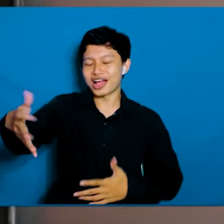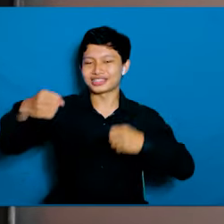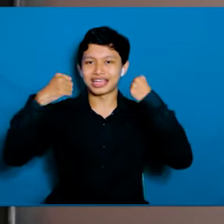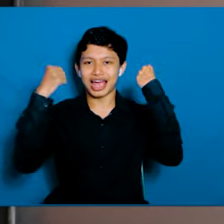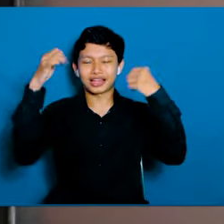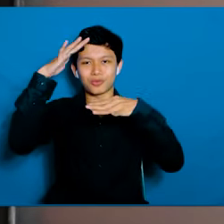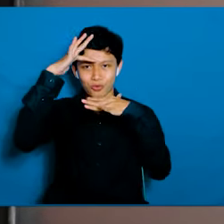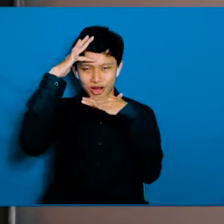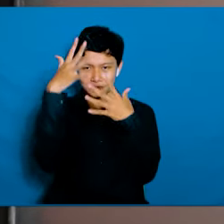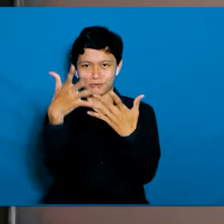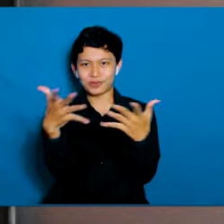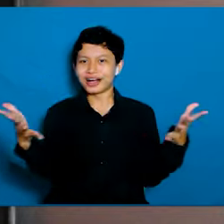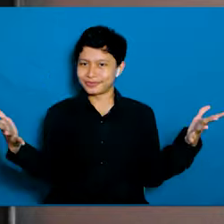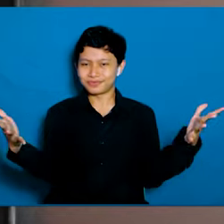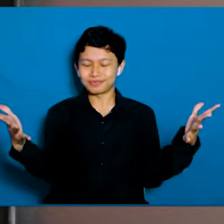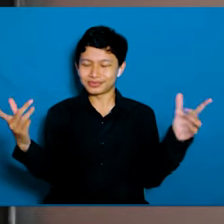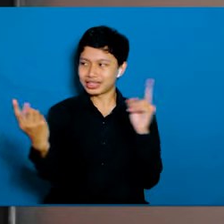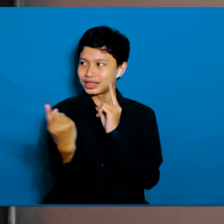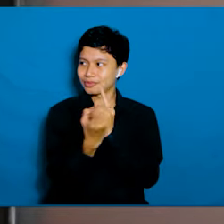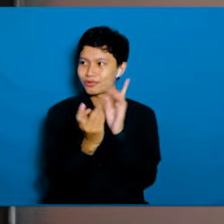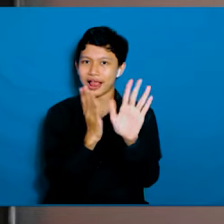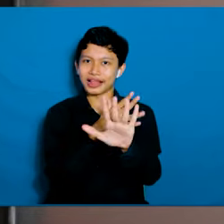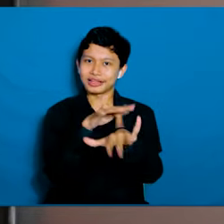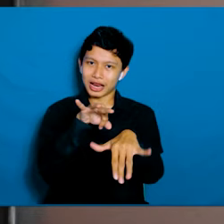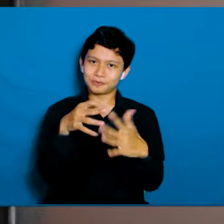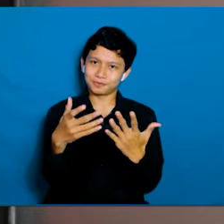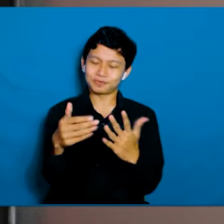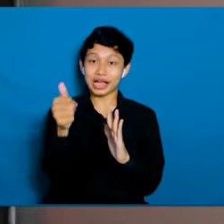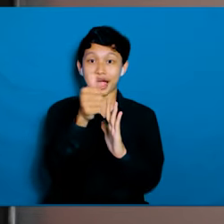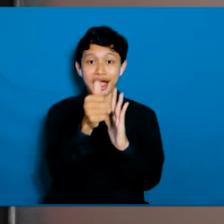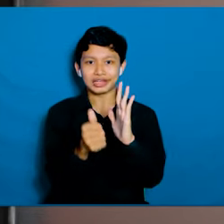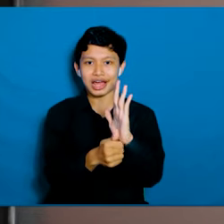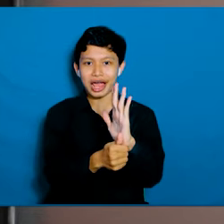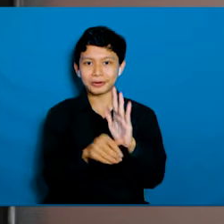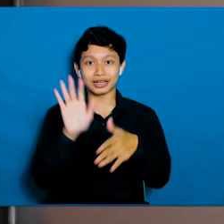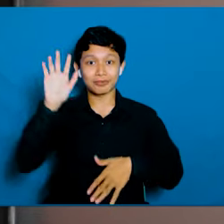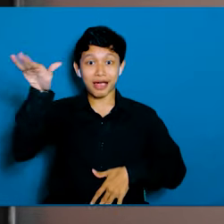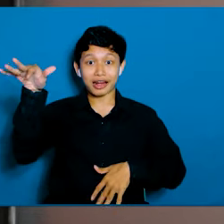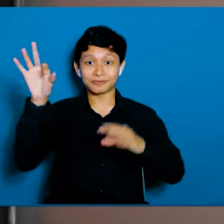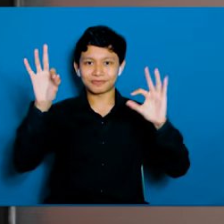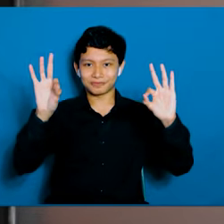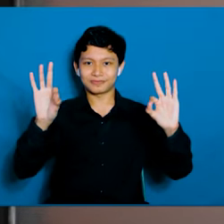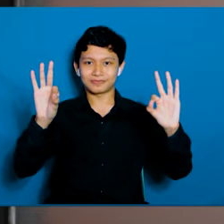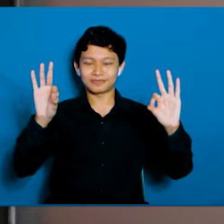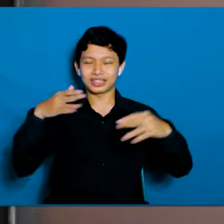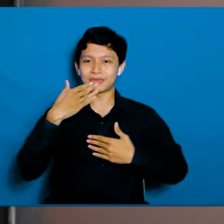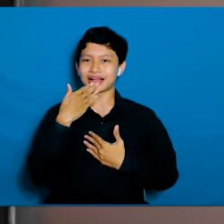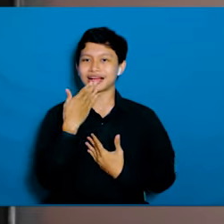sehat selalu dan kita semoga akan berjumpa kembali di acara mendatang.